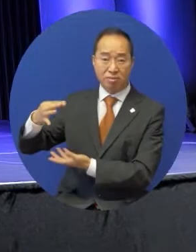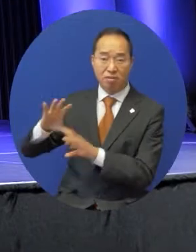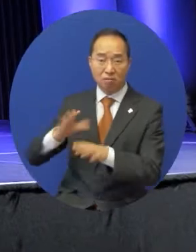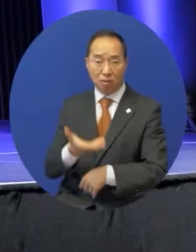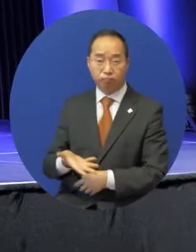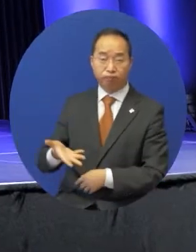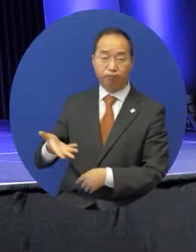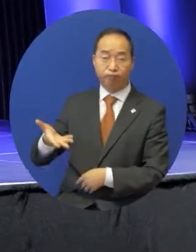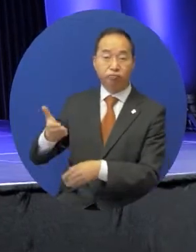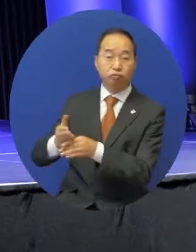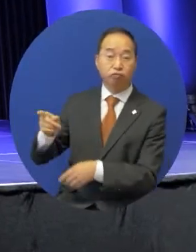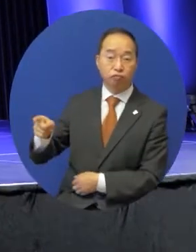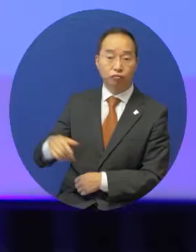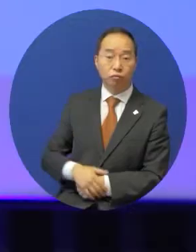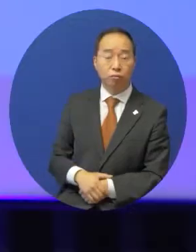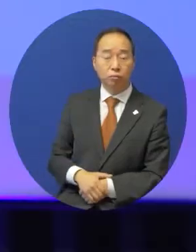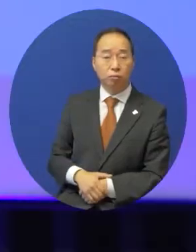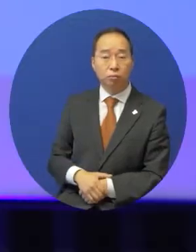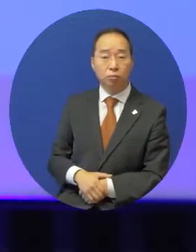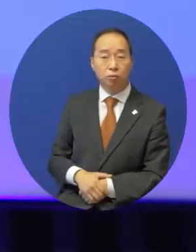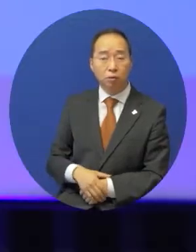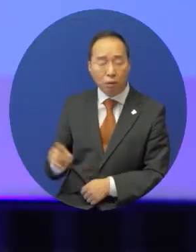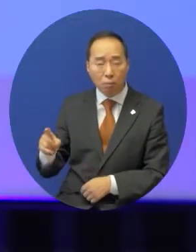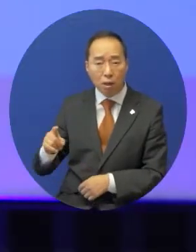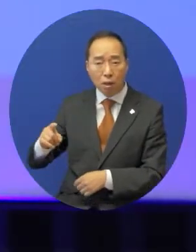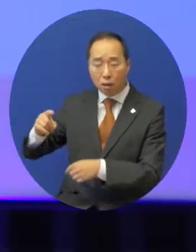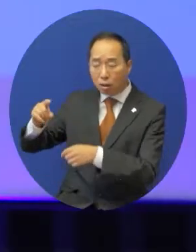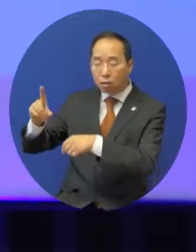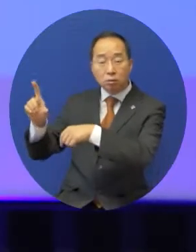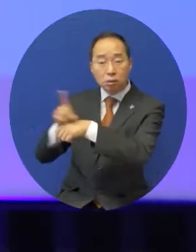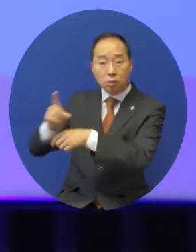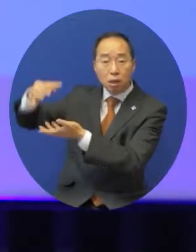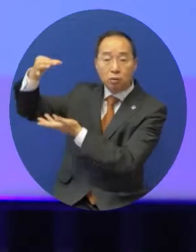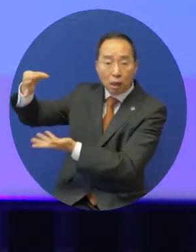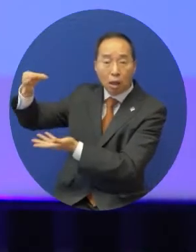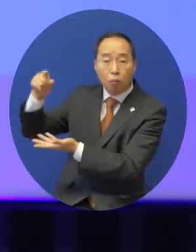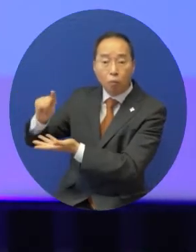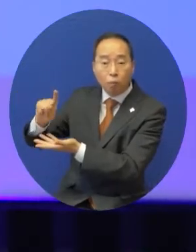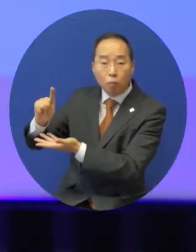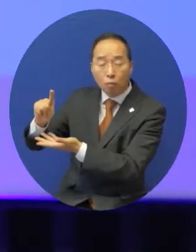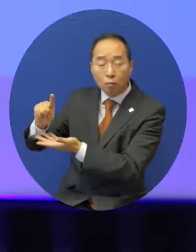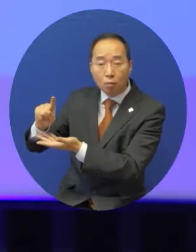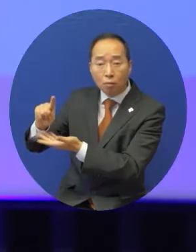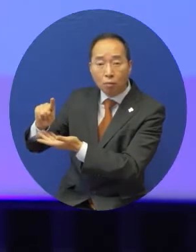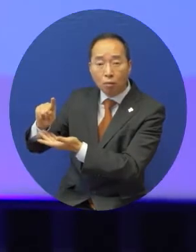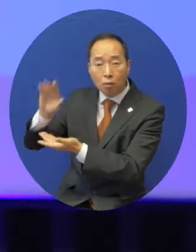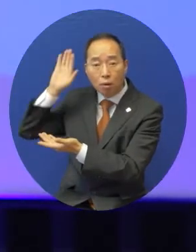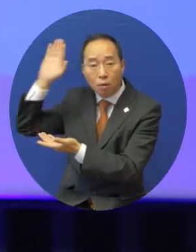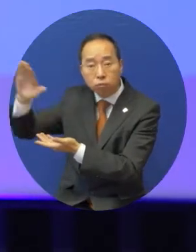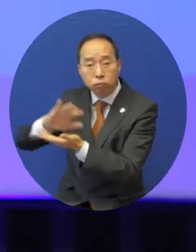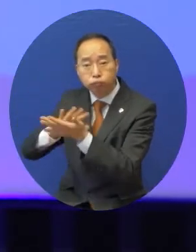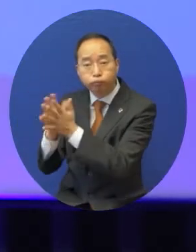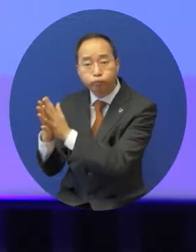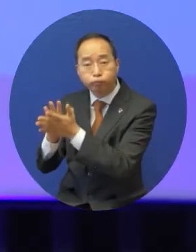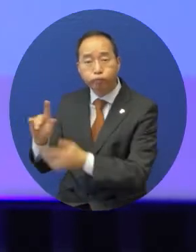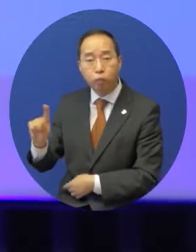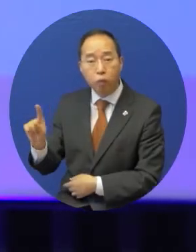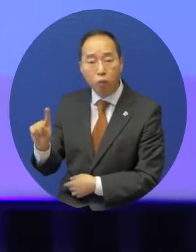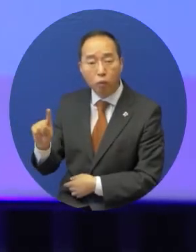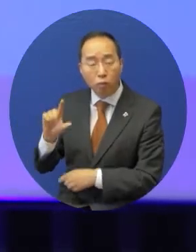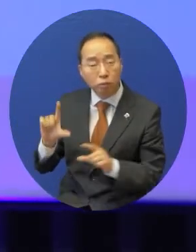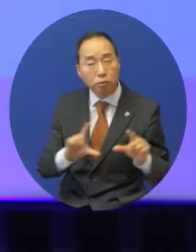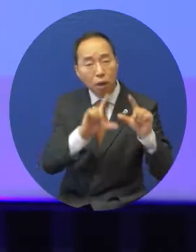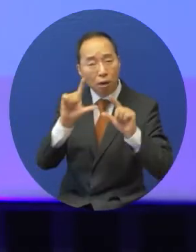더 발돋움하고 있는데요. 도대체 이러한 디지털 자산이 어떻게 변화를 일으키고 또